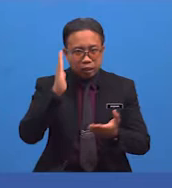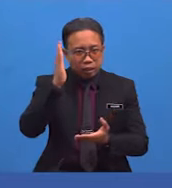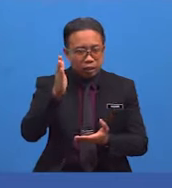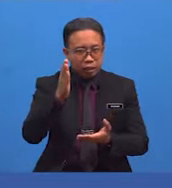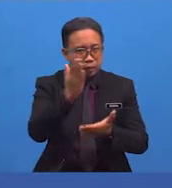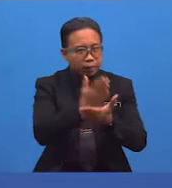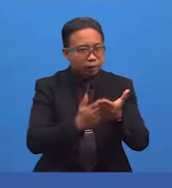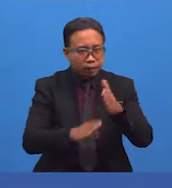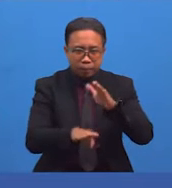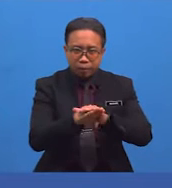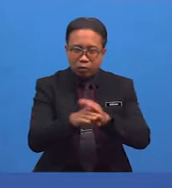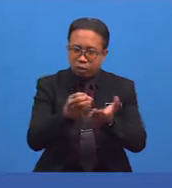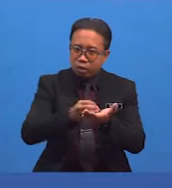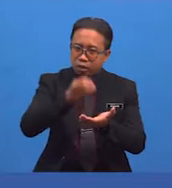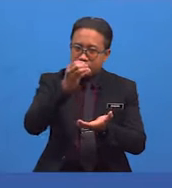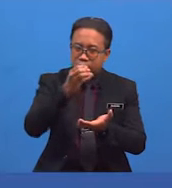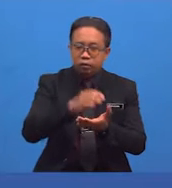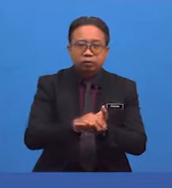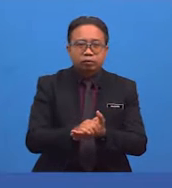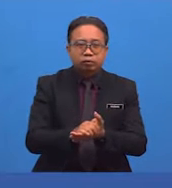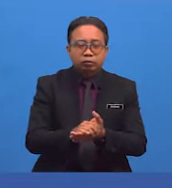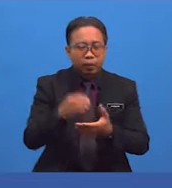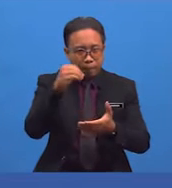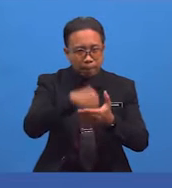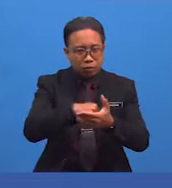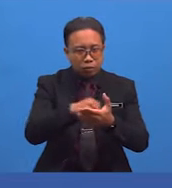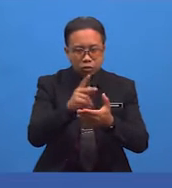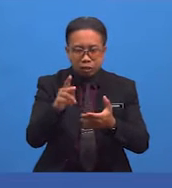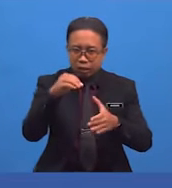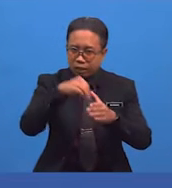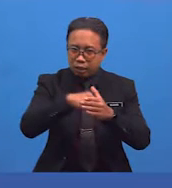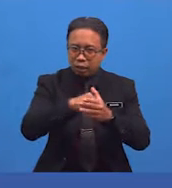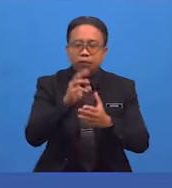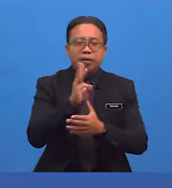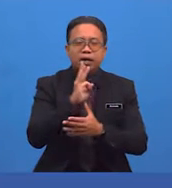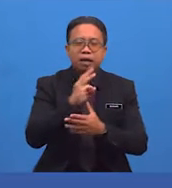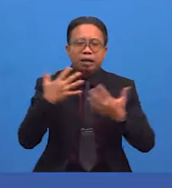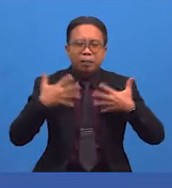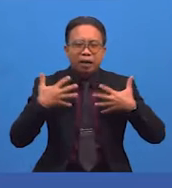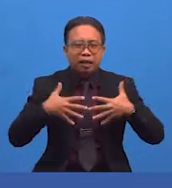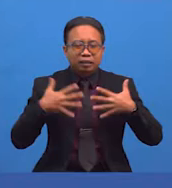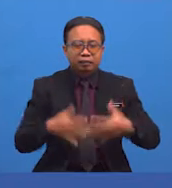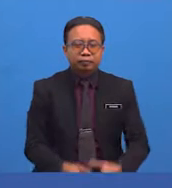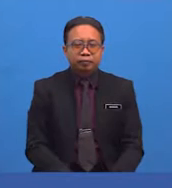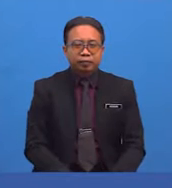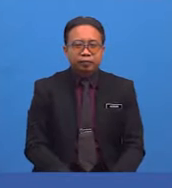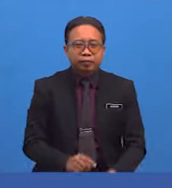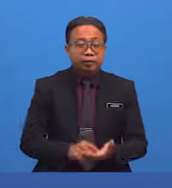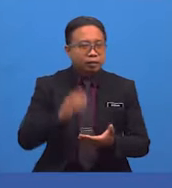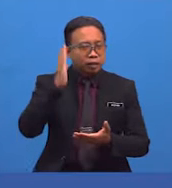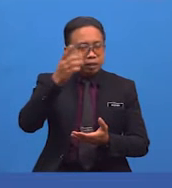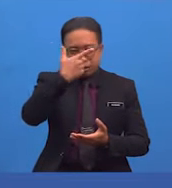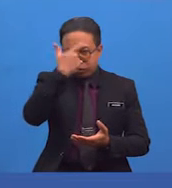agar bahagian bawah gelas yang di luar dimasukkan ke dalam air panas. Ini